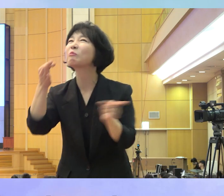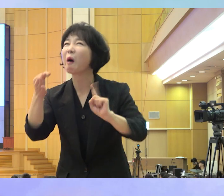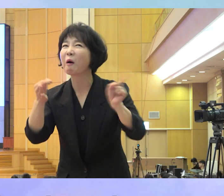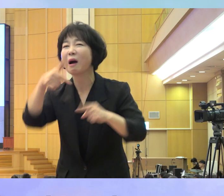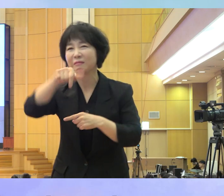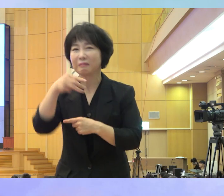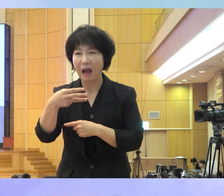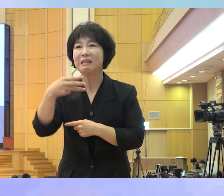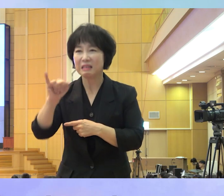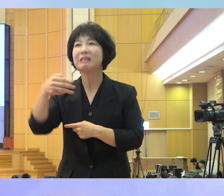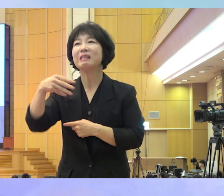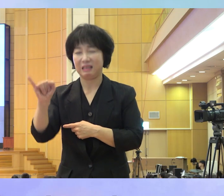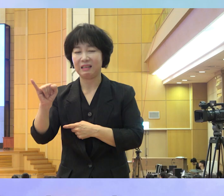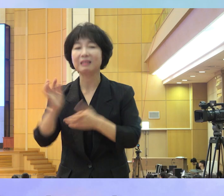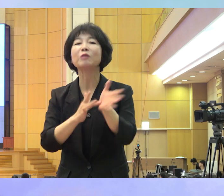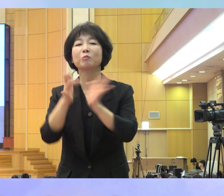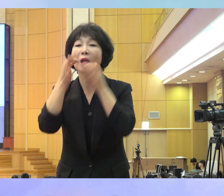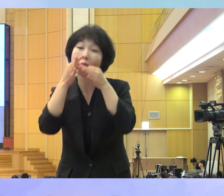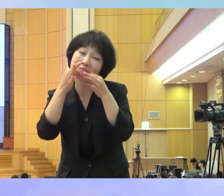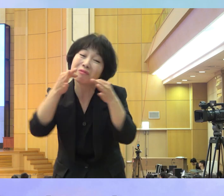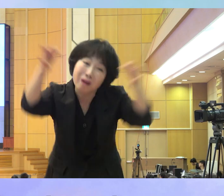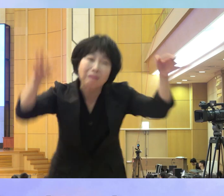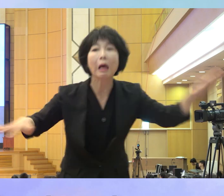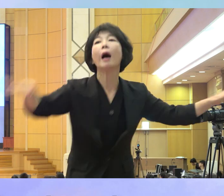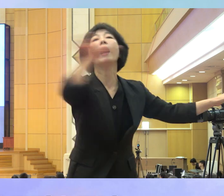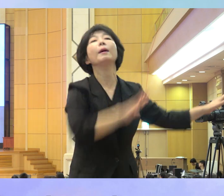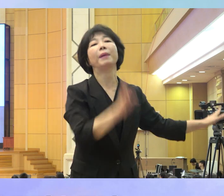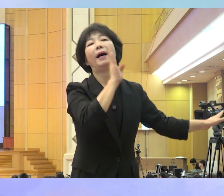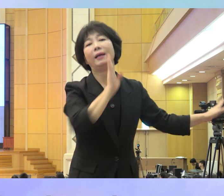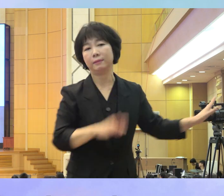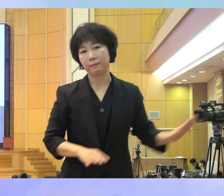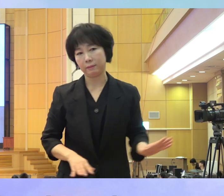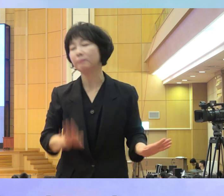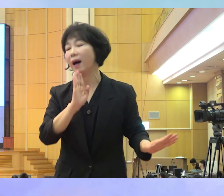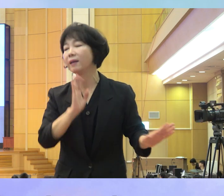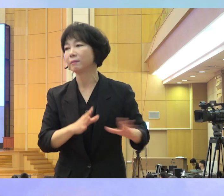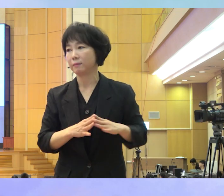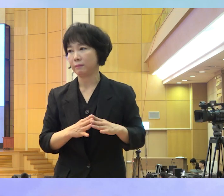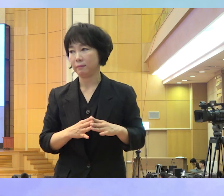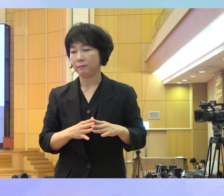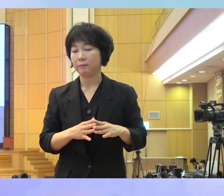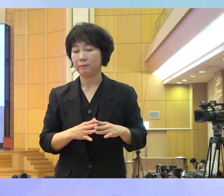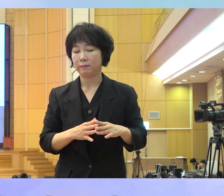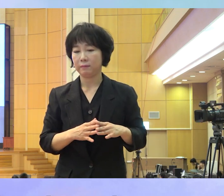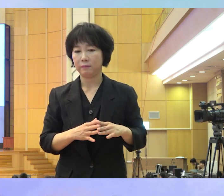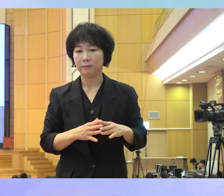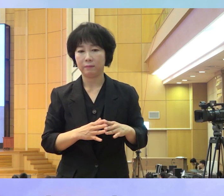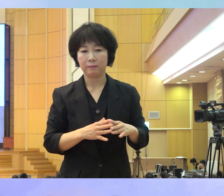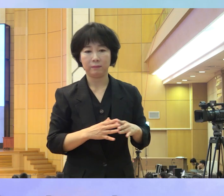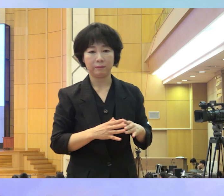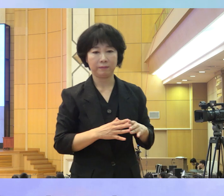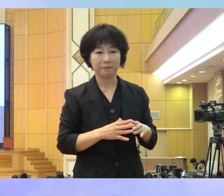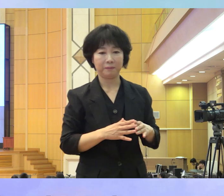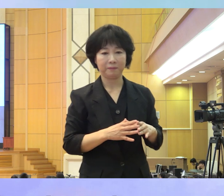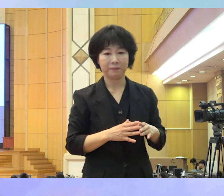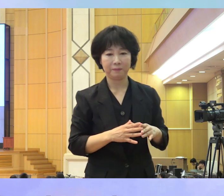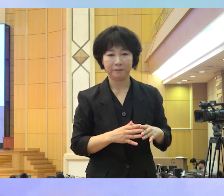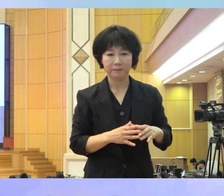나타내므로 많은 사람들에게 갈릴리 예수 이렇게 돼버린 거예요. 물론